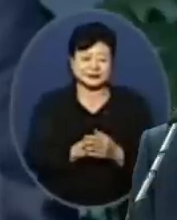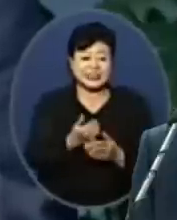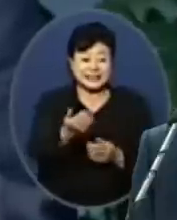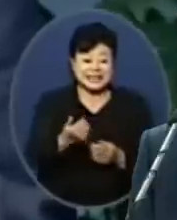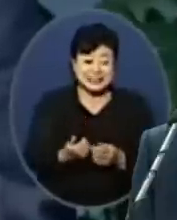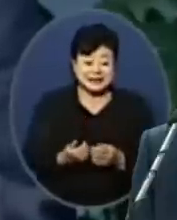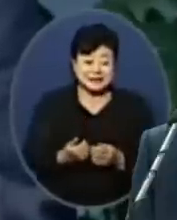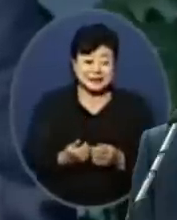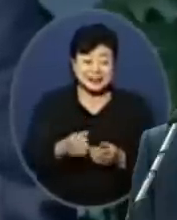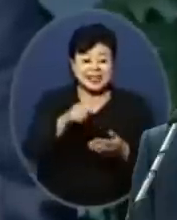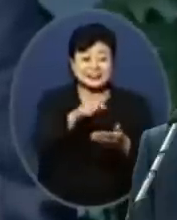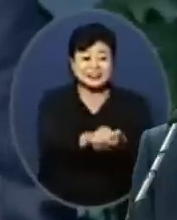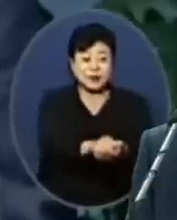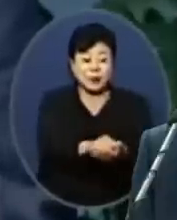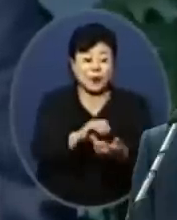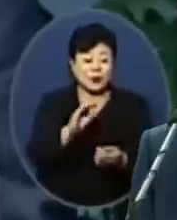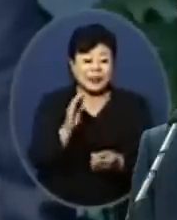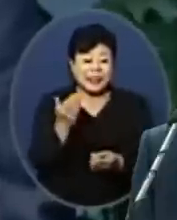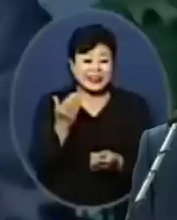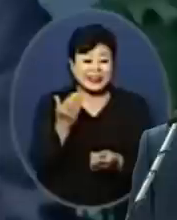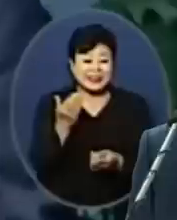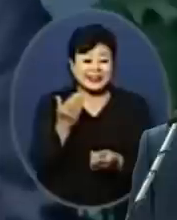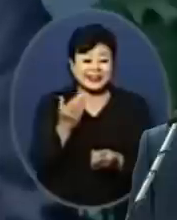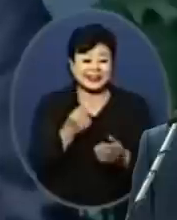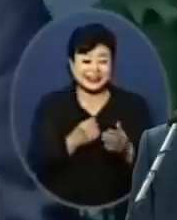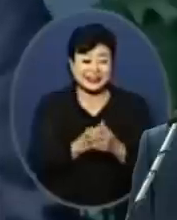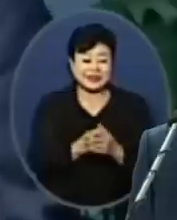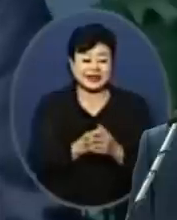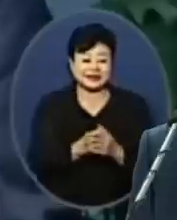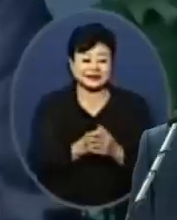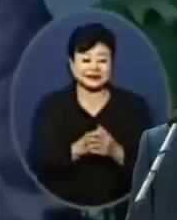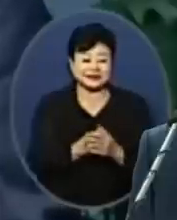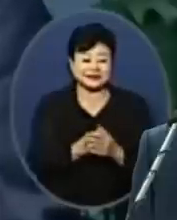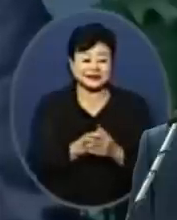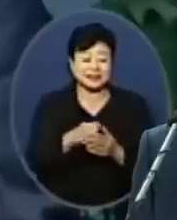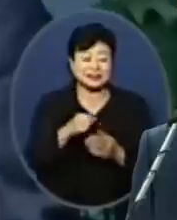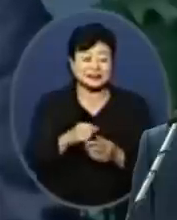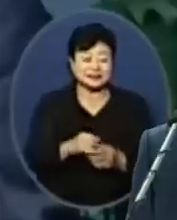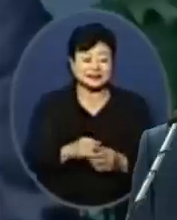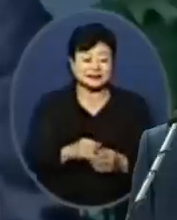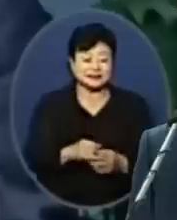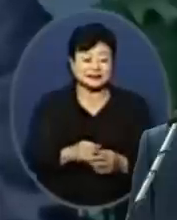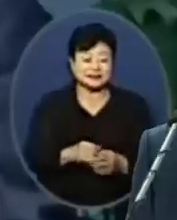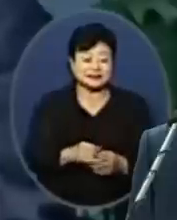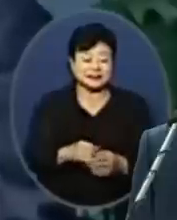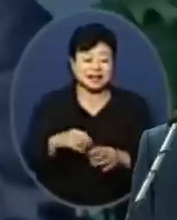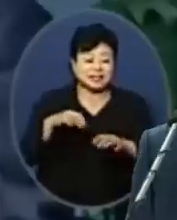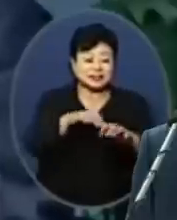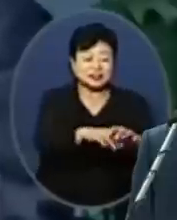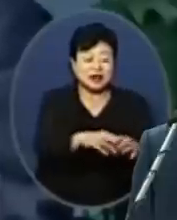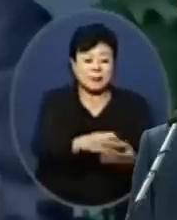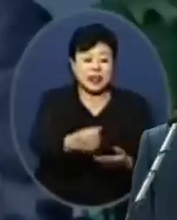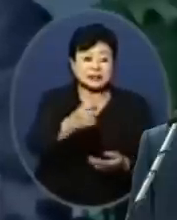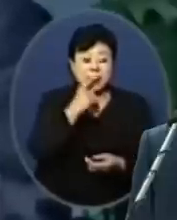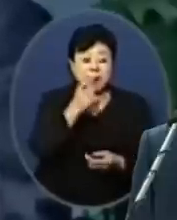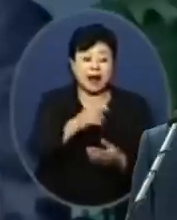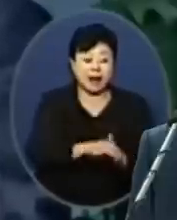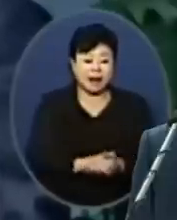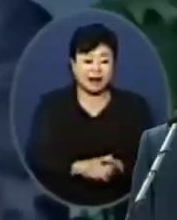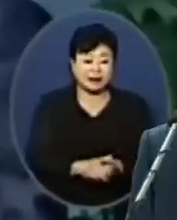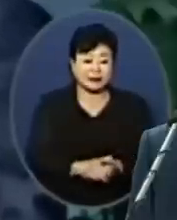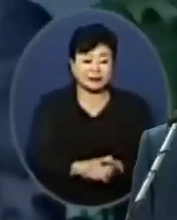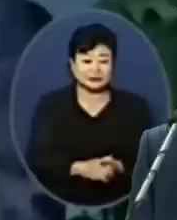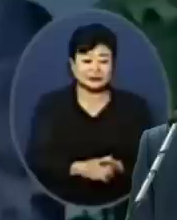이미 정복된 적에게 쳐들어가서 빼앗으라.